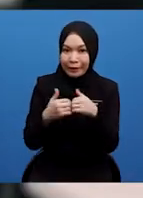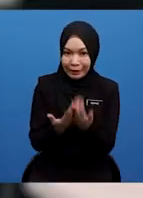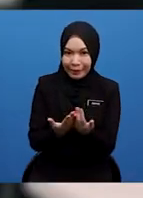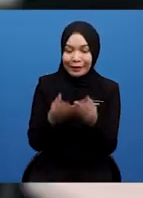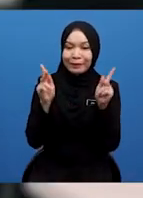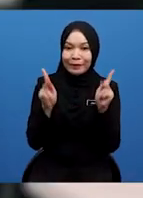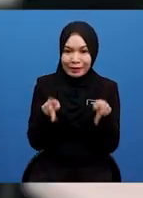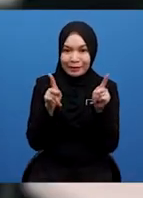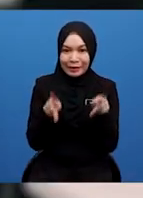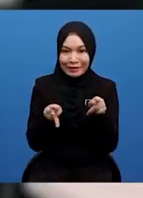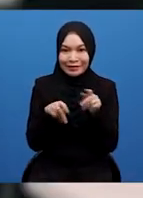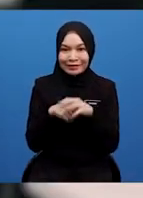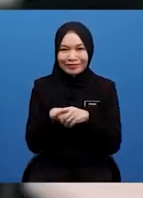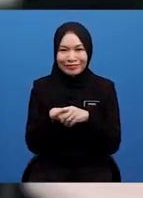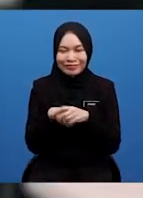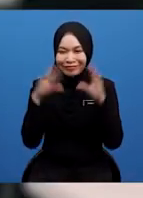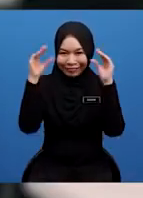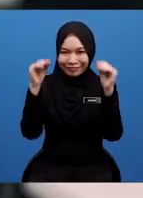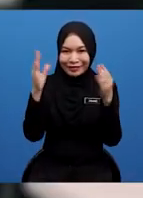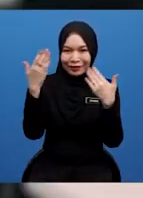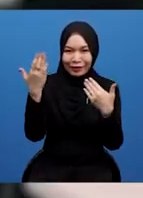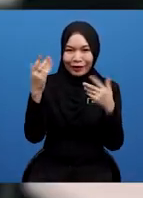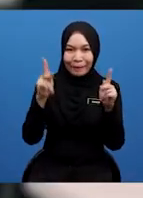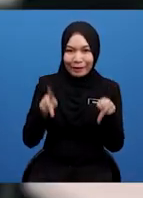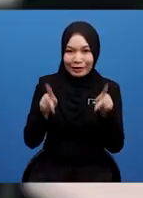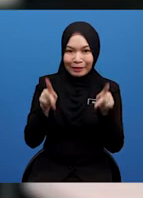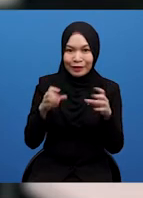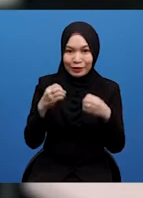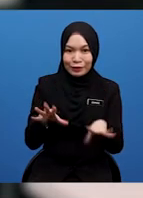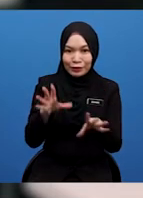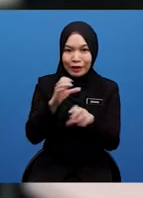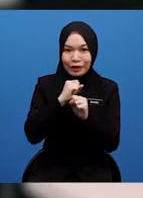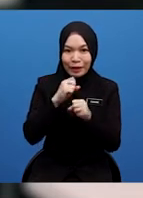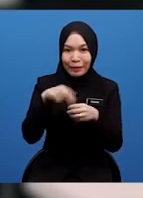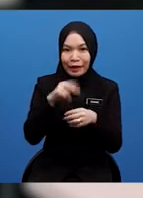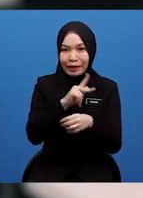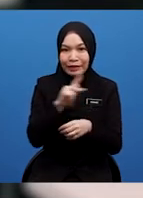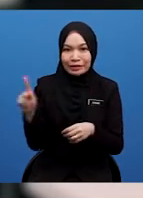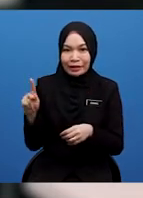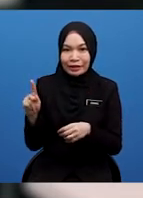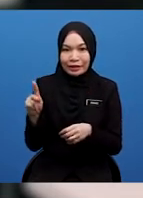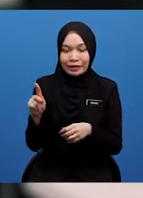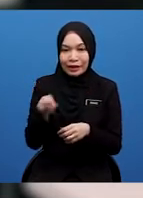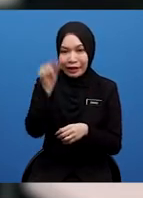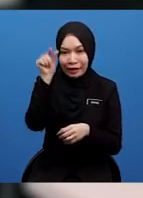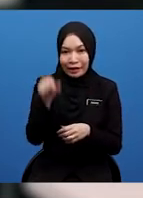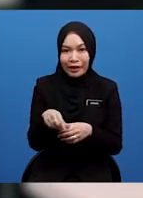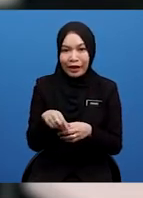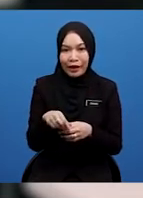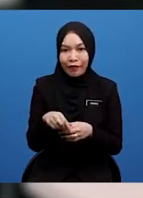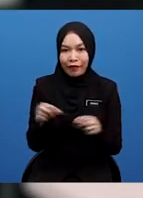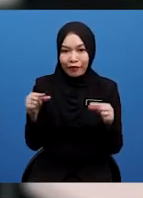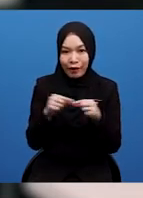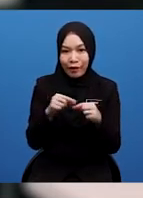Bagaimana pelajar-pelajar? Cikgu harap pelajar-pelajar sudah dapat menghasilkan graf gabungan